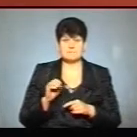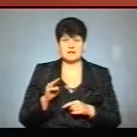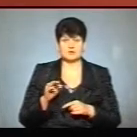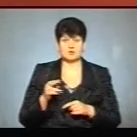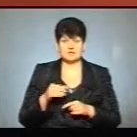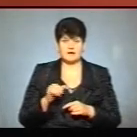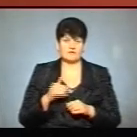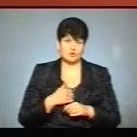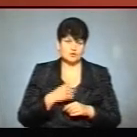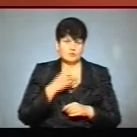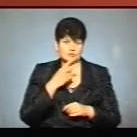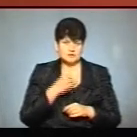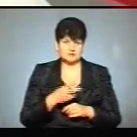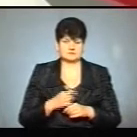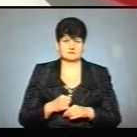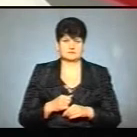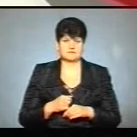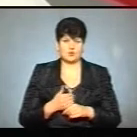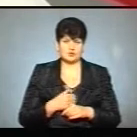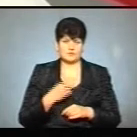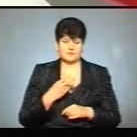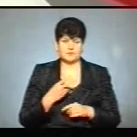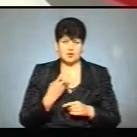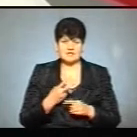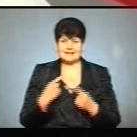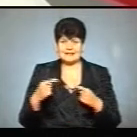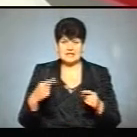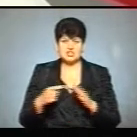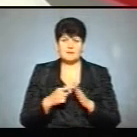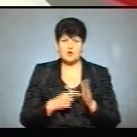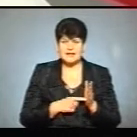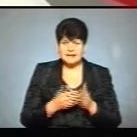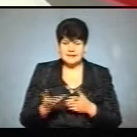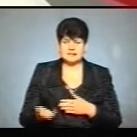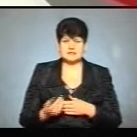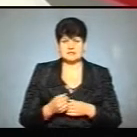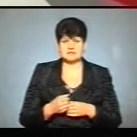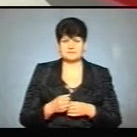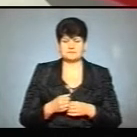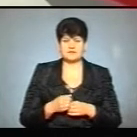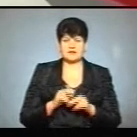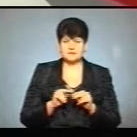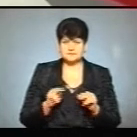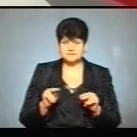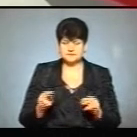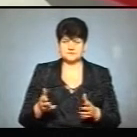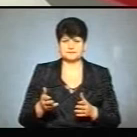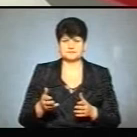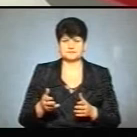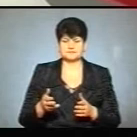її продемонструвати, хоче її показати іншим, поділитися нею. Методика викладання,